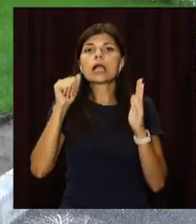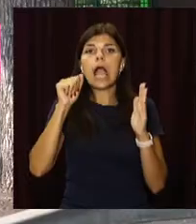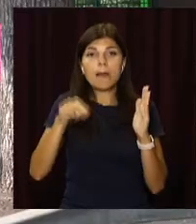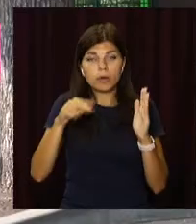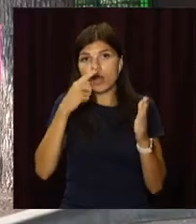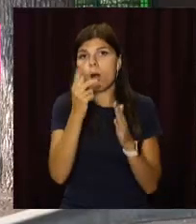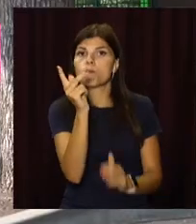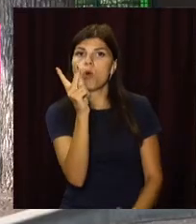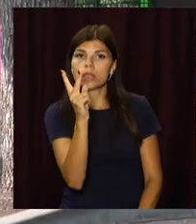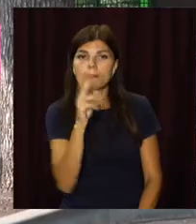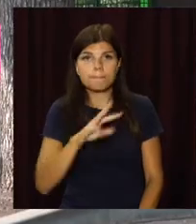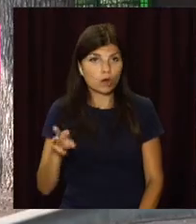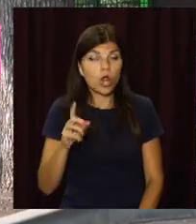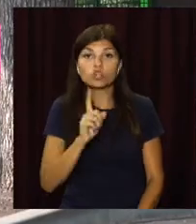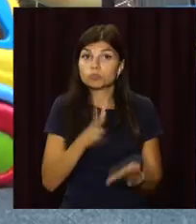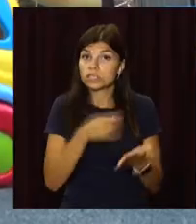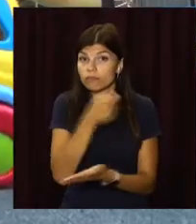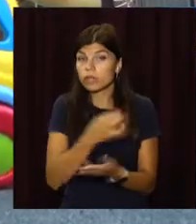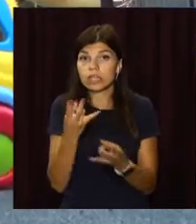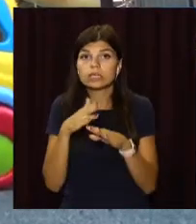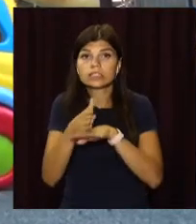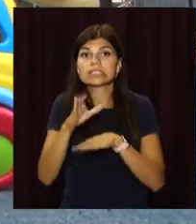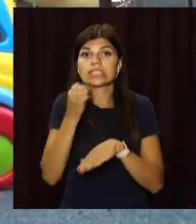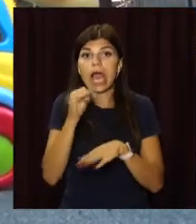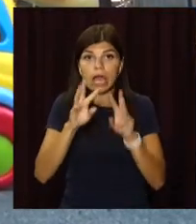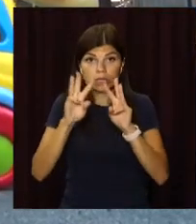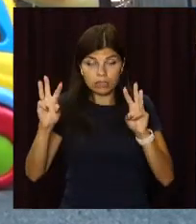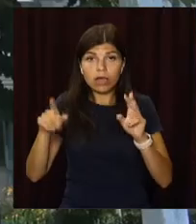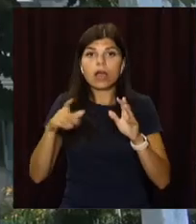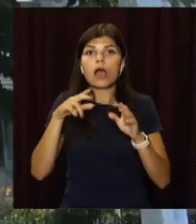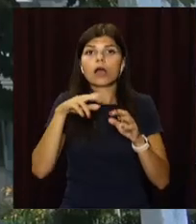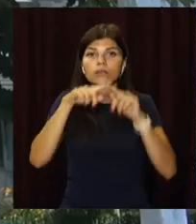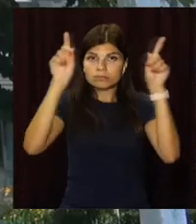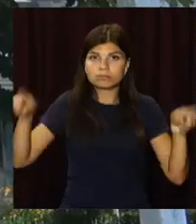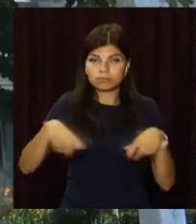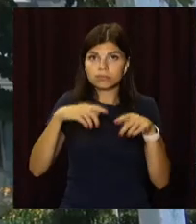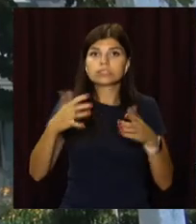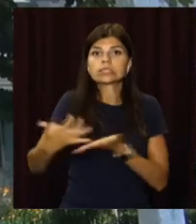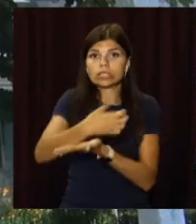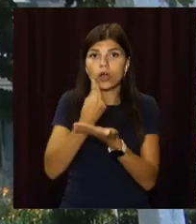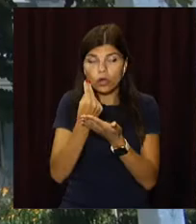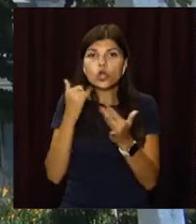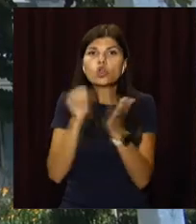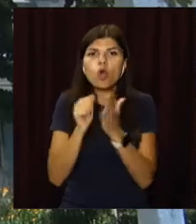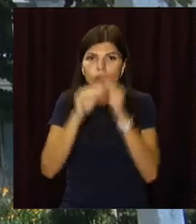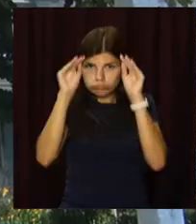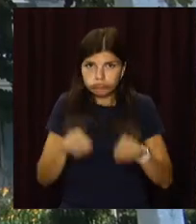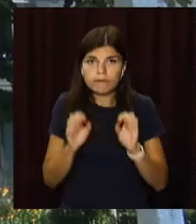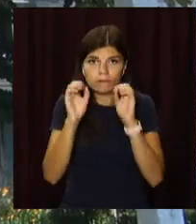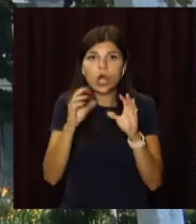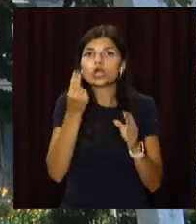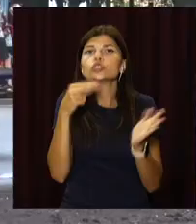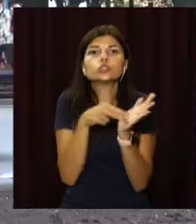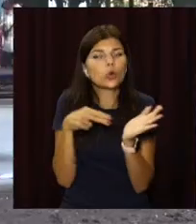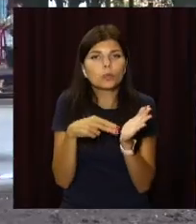Щоб подати заявку, треба зайти на сайт, завантажити протокол загальних зборів та потрібні документи, вказати суму проєкту і вид